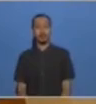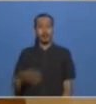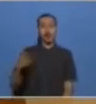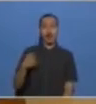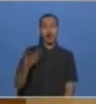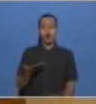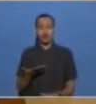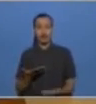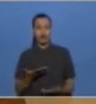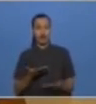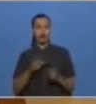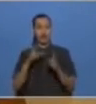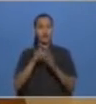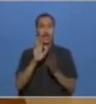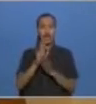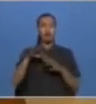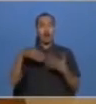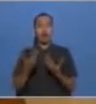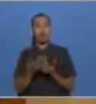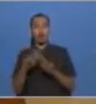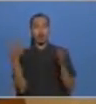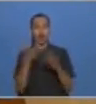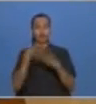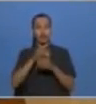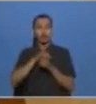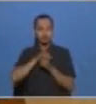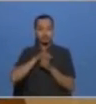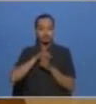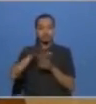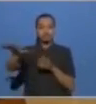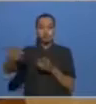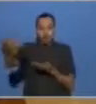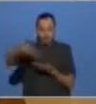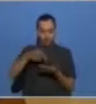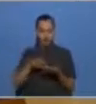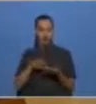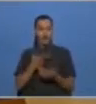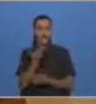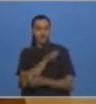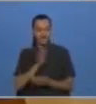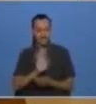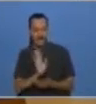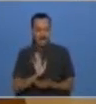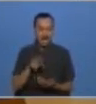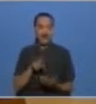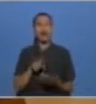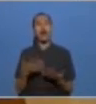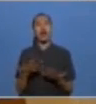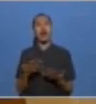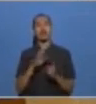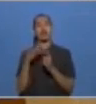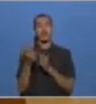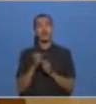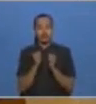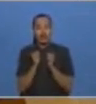atau mungkin tahu-tahu di broadcast jangan vaksin karena bla bla bla bla bla. Nah, ini dia nih ketakutan yang seperti ini dan juga efek